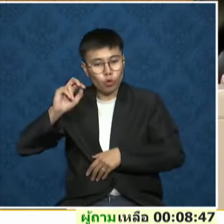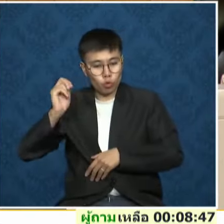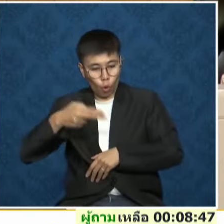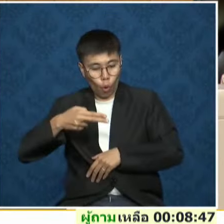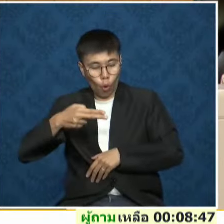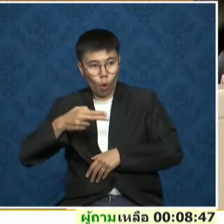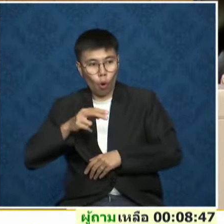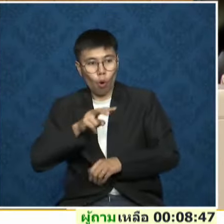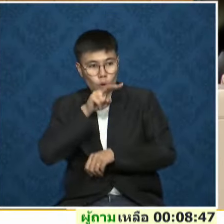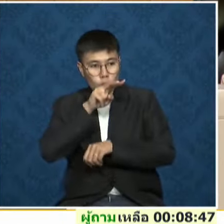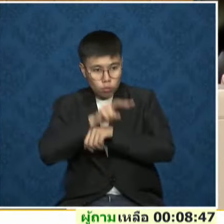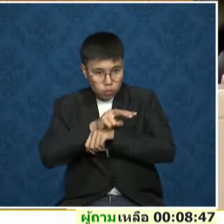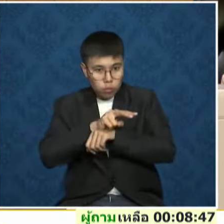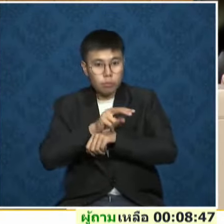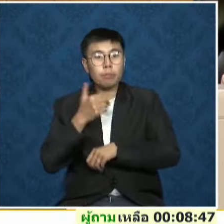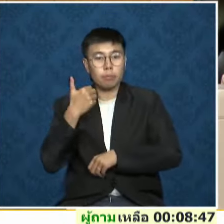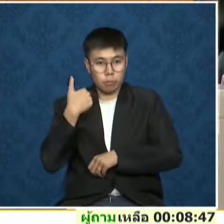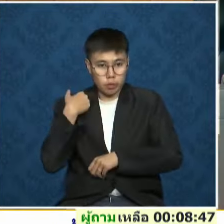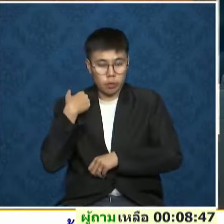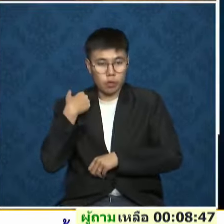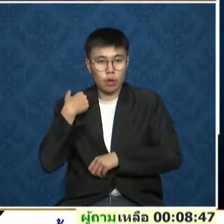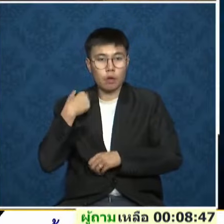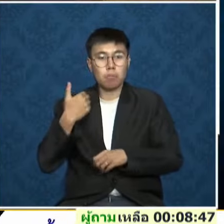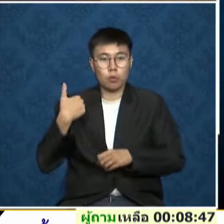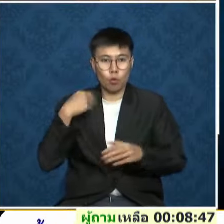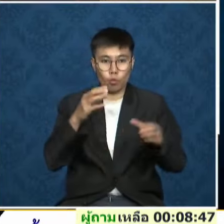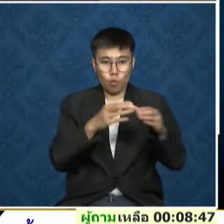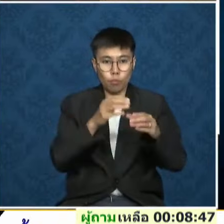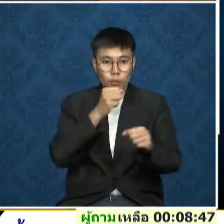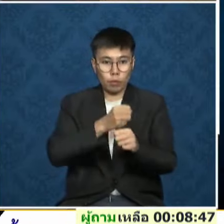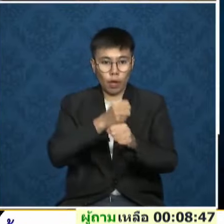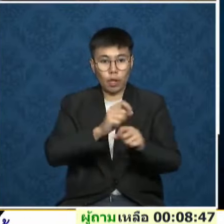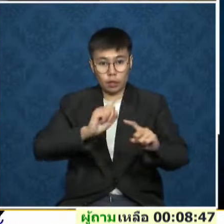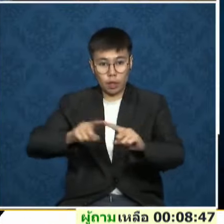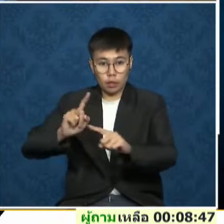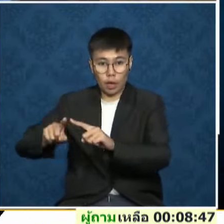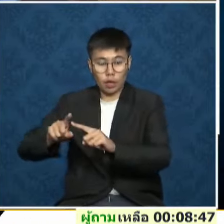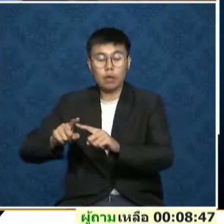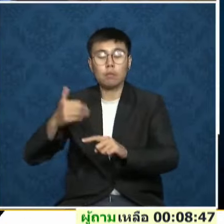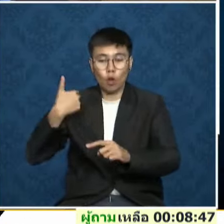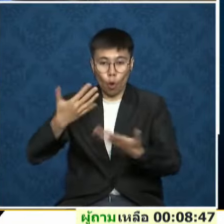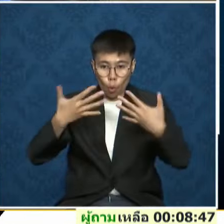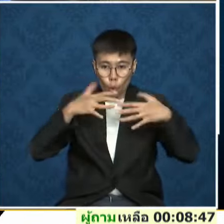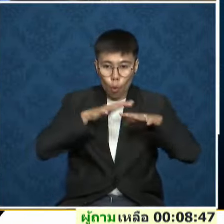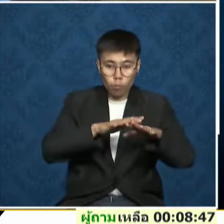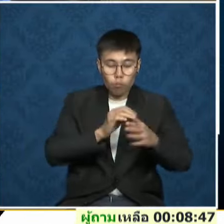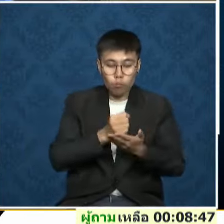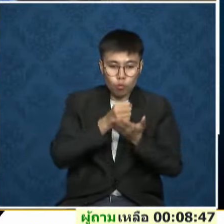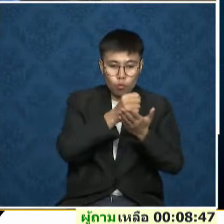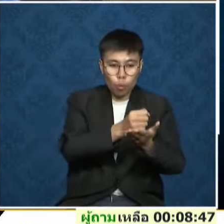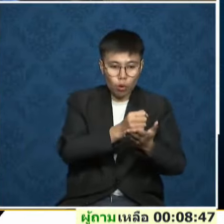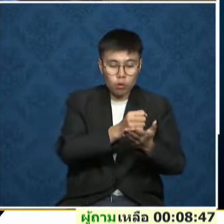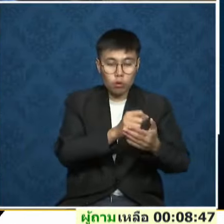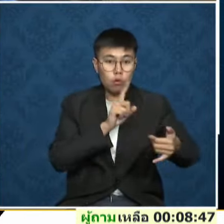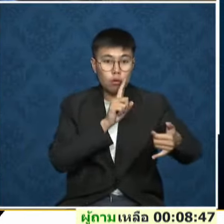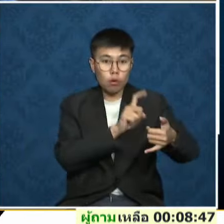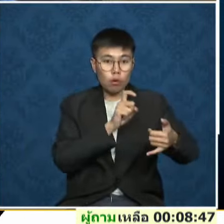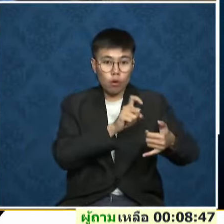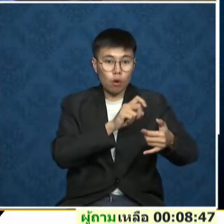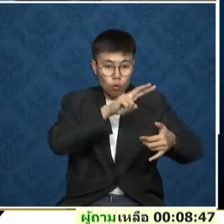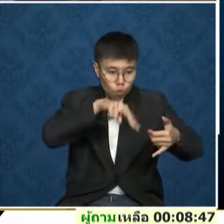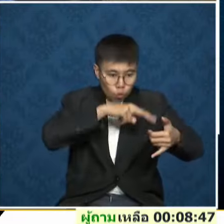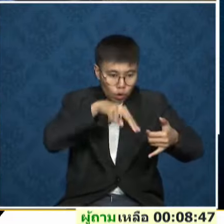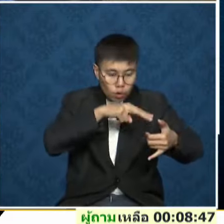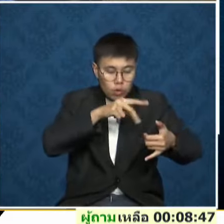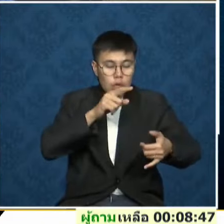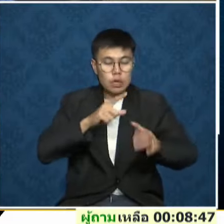หลายหน่วยงานในที่นี้ได้ในพื้นที่ครับได้เข้ามาร่วมกับกระทรวงสาธารณสุขในการที่จะตรวจสอบความ